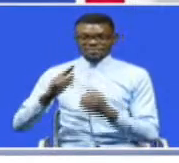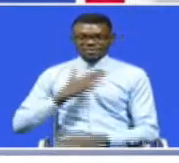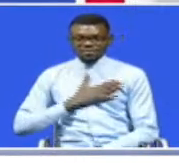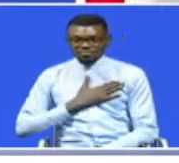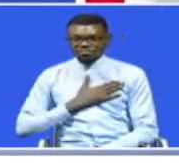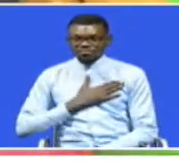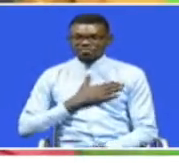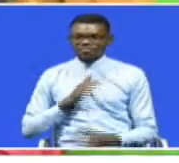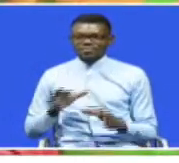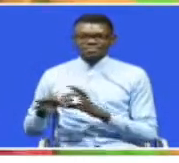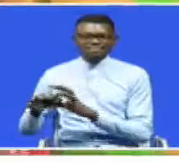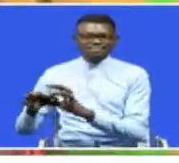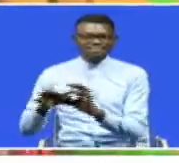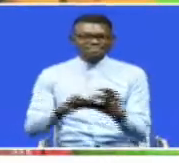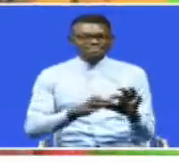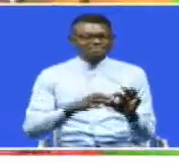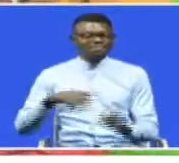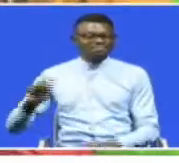kuunganisha wa Kenya.